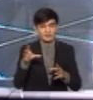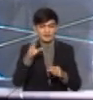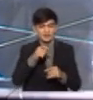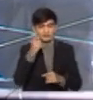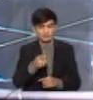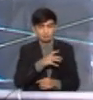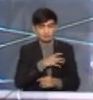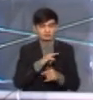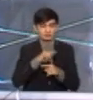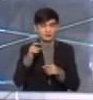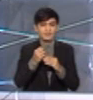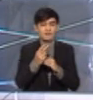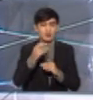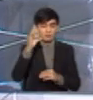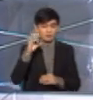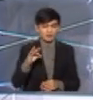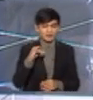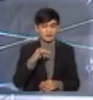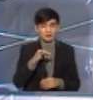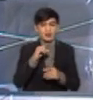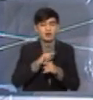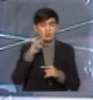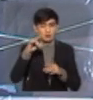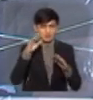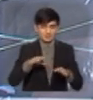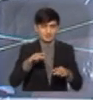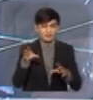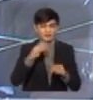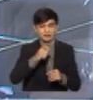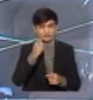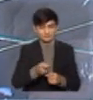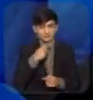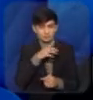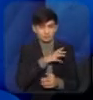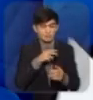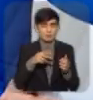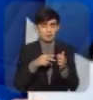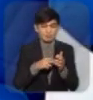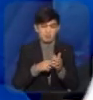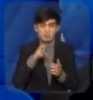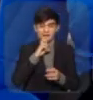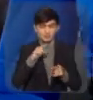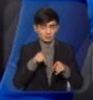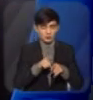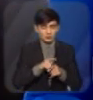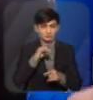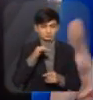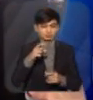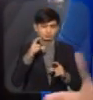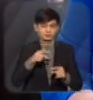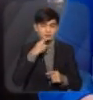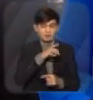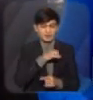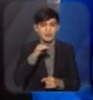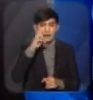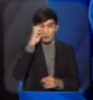на 12%. Для этого аэропортам поручили удешевить стоимость авиатоплива. Правда, касается это только